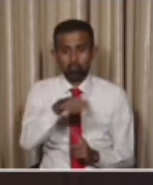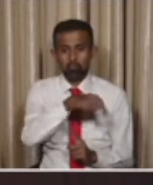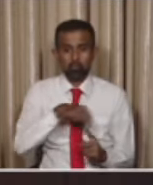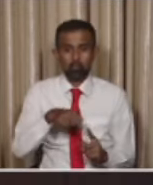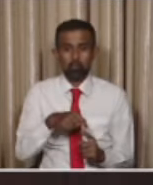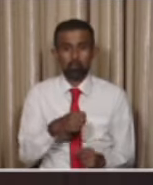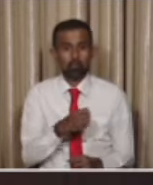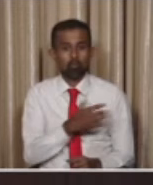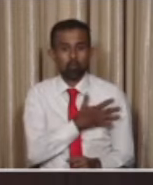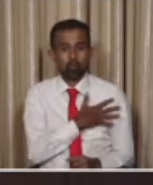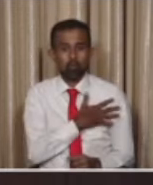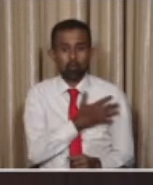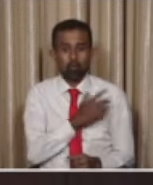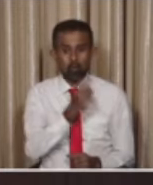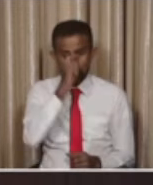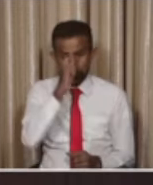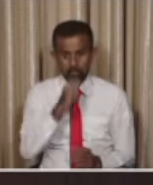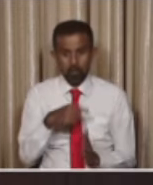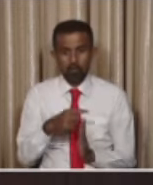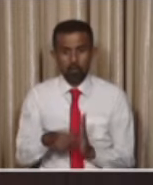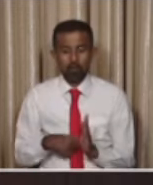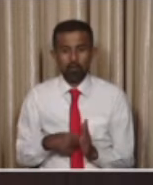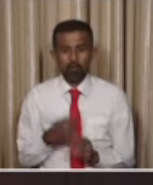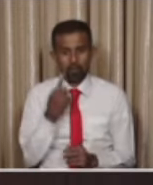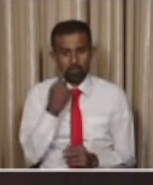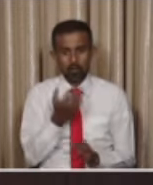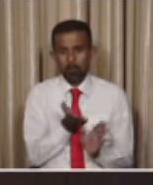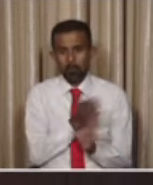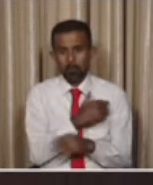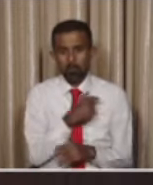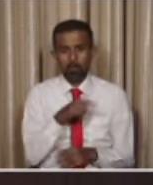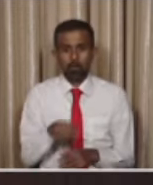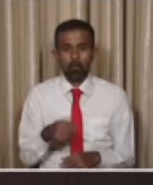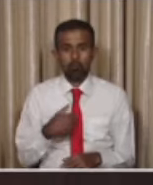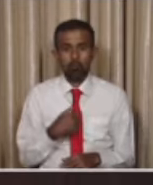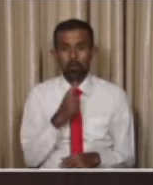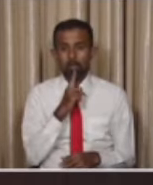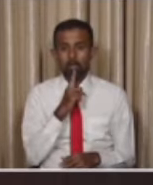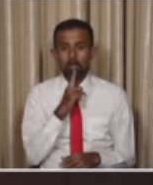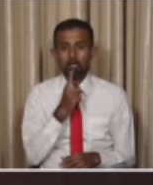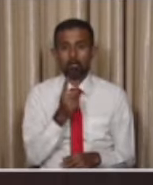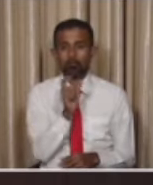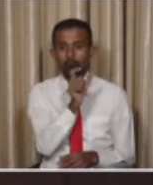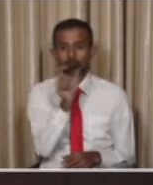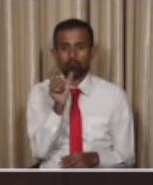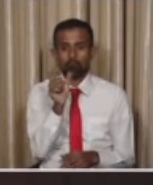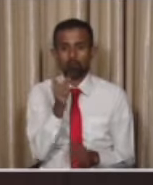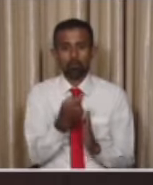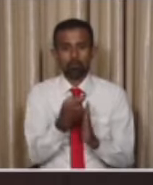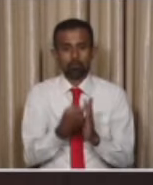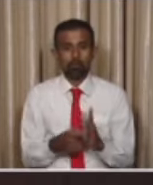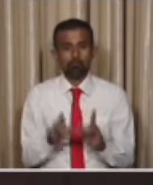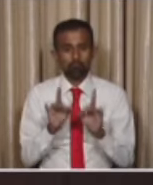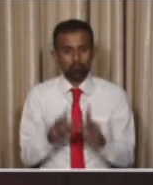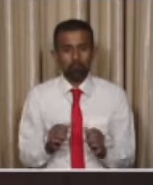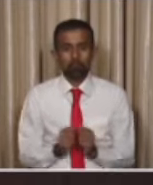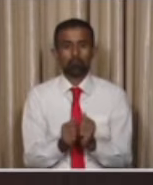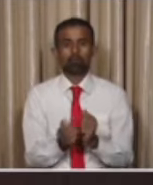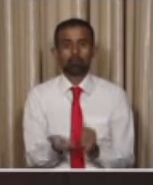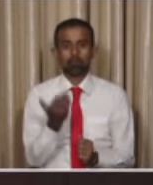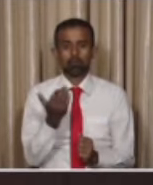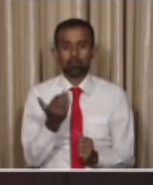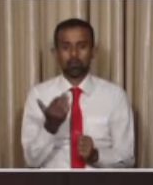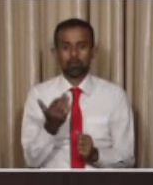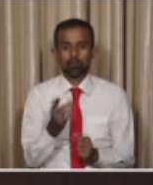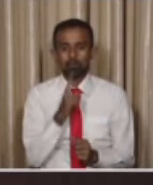gota abe rajapaksha mettuma merate api dakka pahuge kalle avi lagiwa mage katem piteveno vachana chakrale ekase salakala katitu karandike. Ode hema